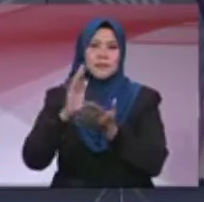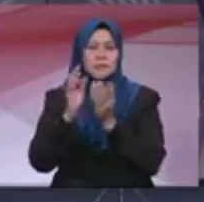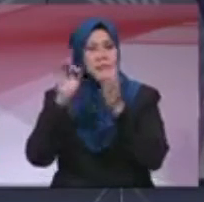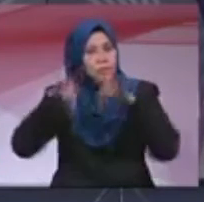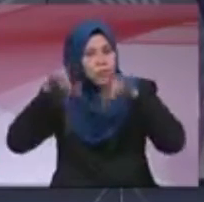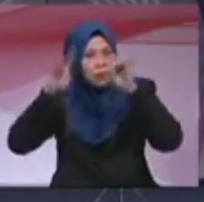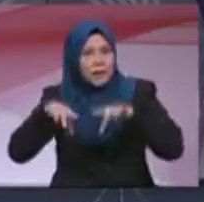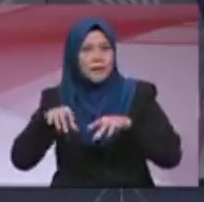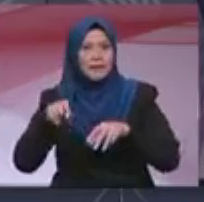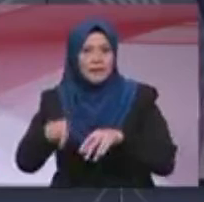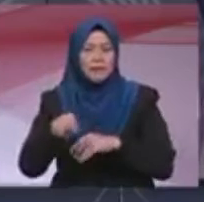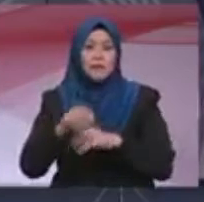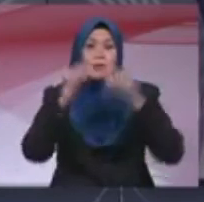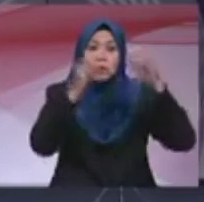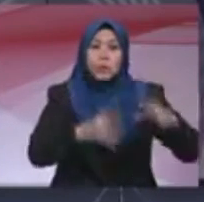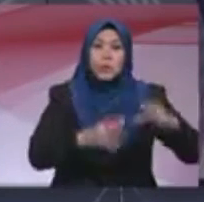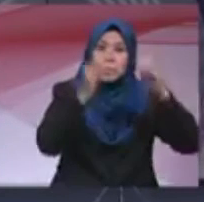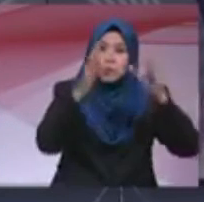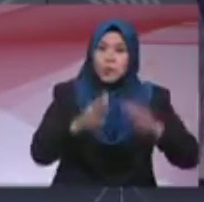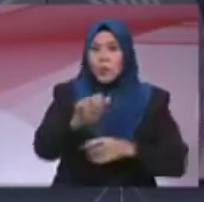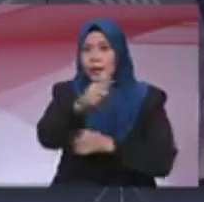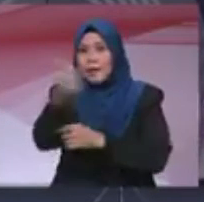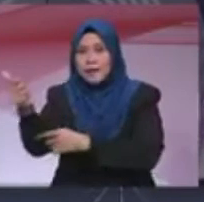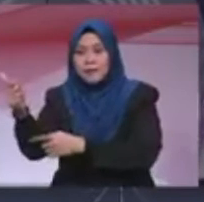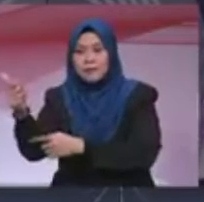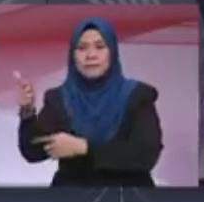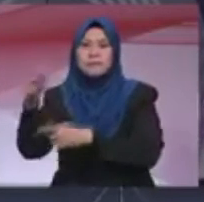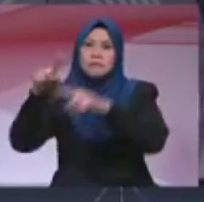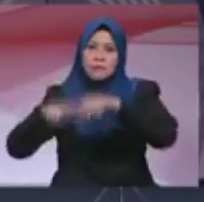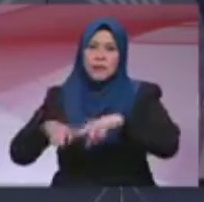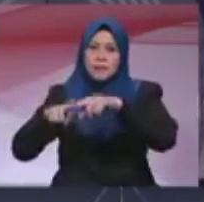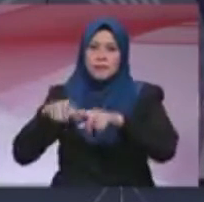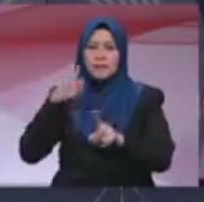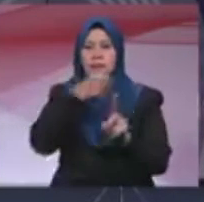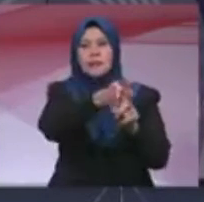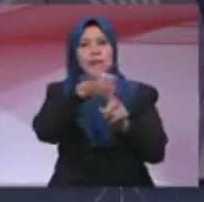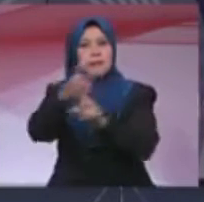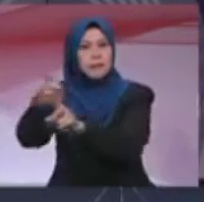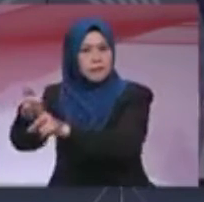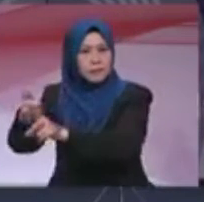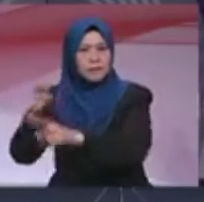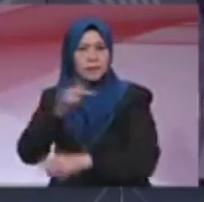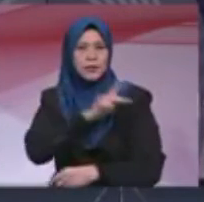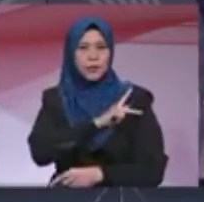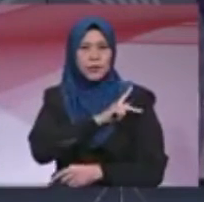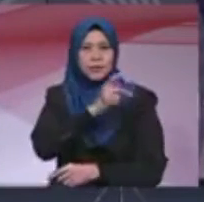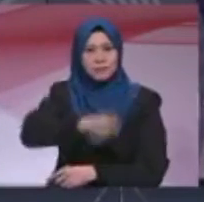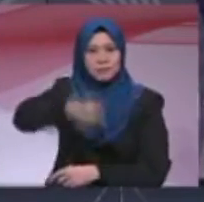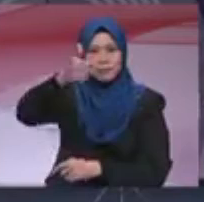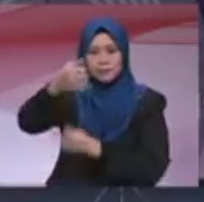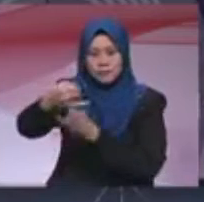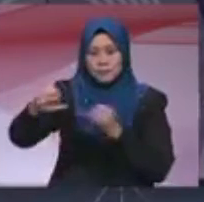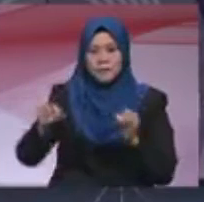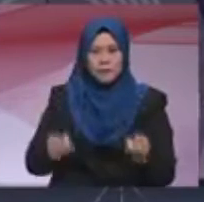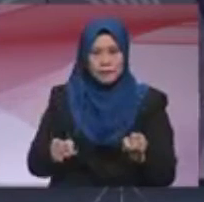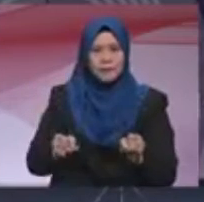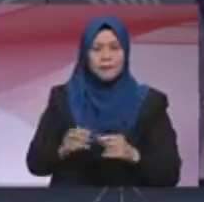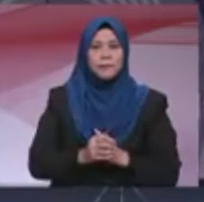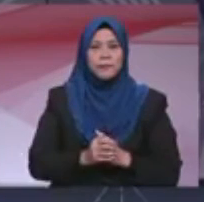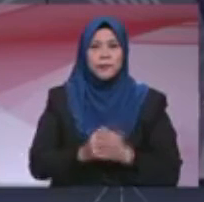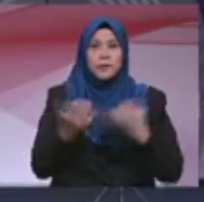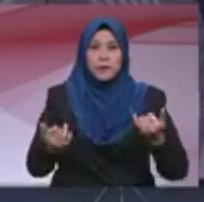ketiga, guru lain yang diarahkan oleh ketua jabatan. Maka pihak kementerian, pihak sekolah